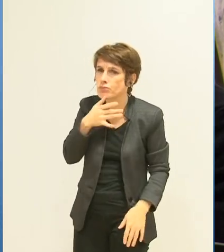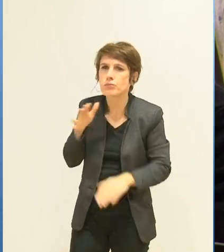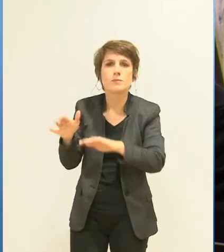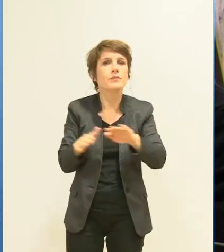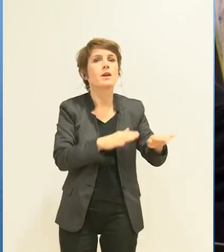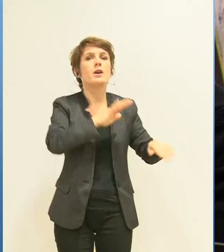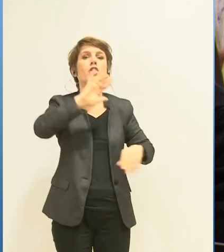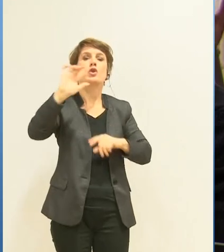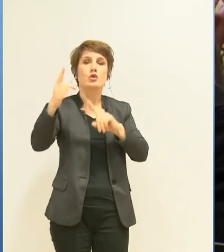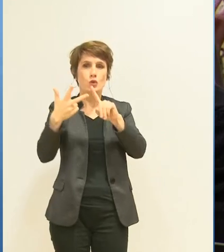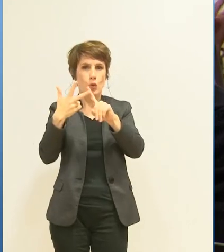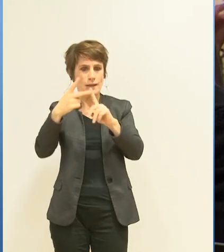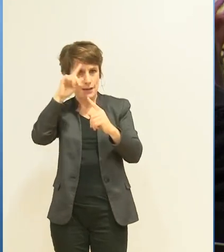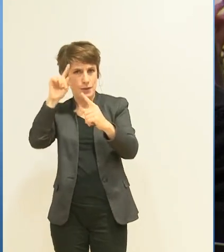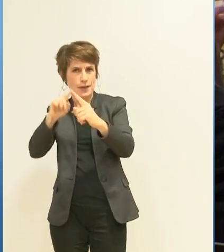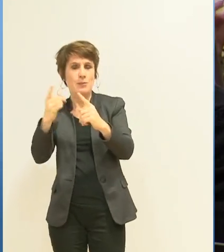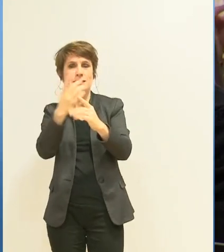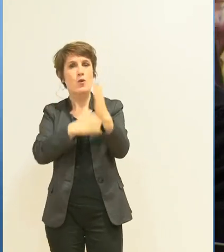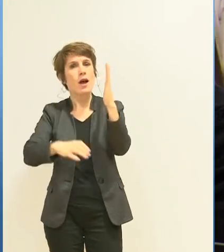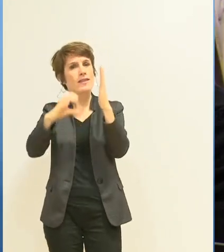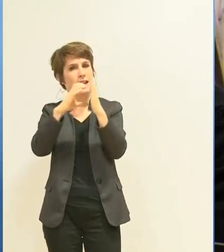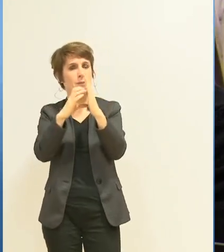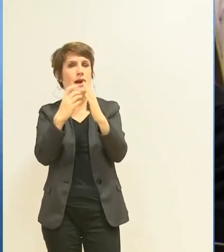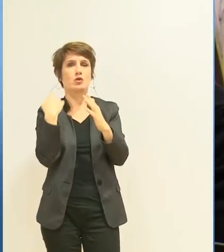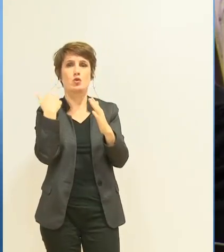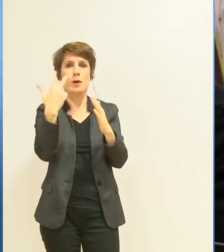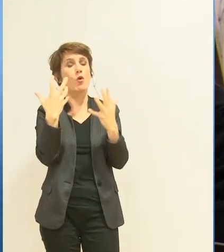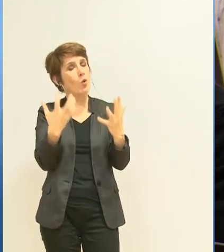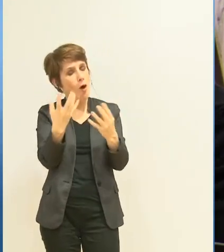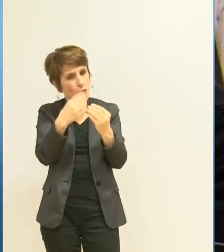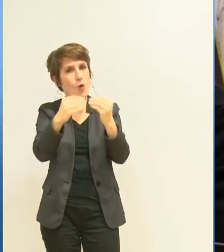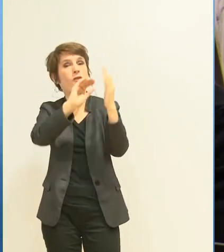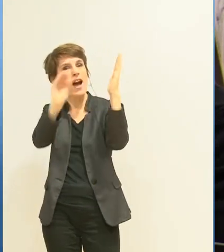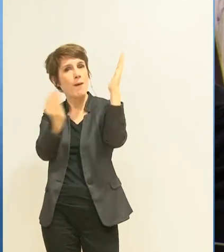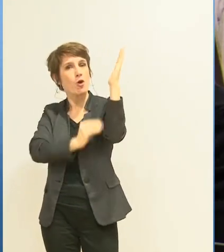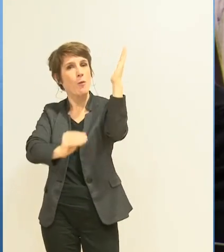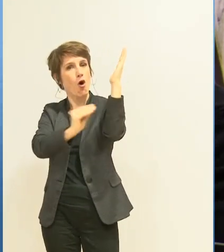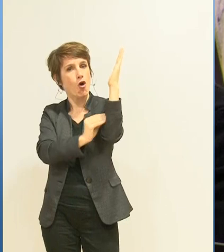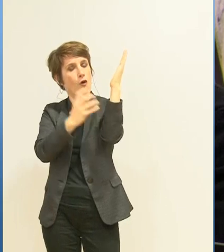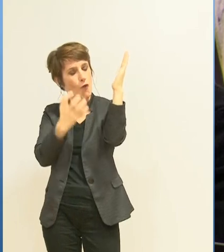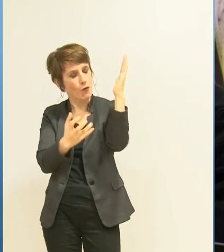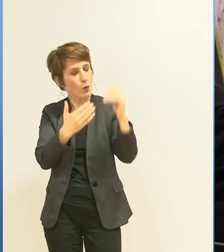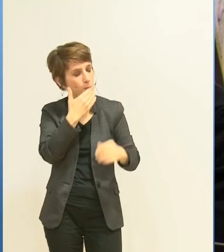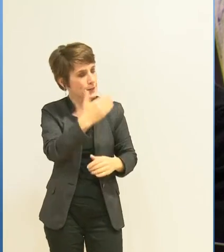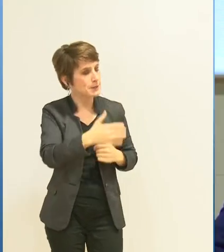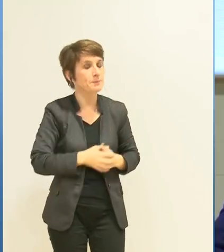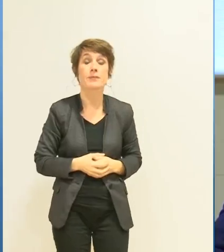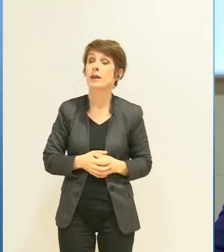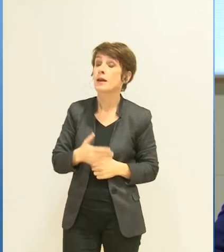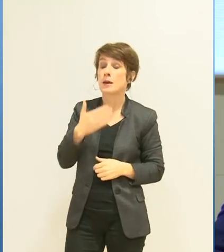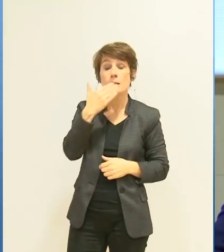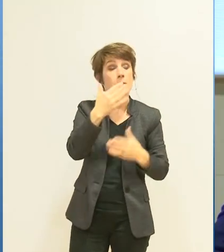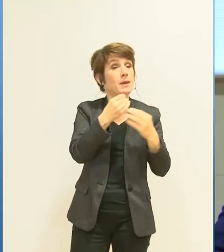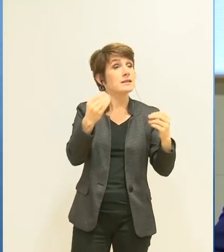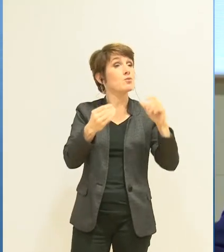pour la délibération numéro 3 merci merci beaucoup monsieur malbaie